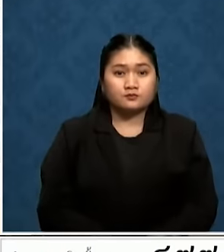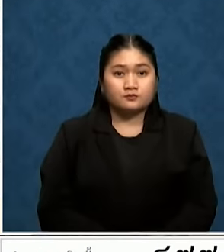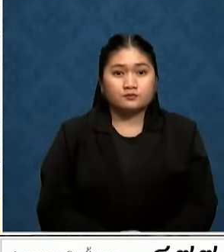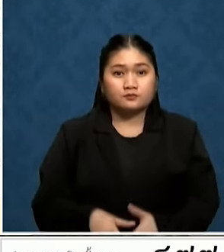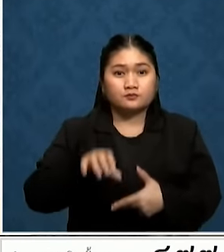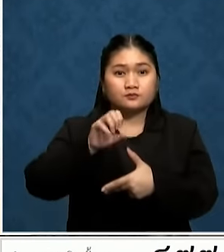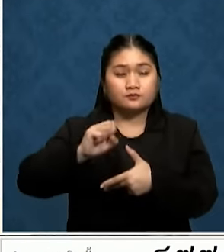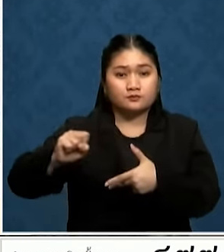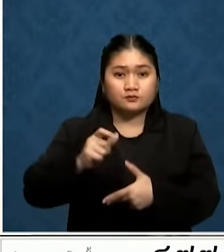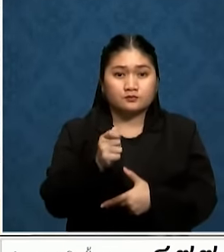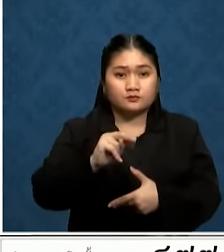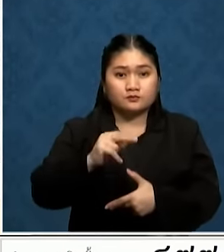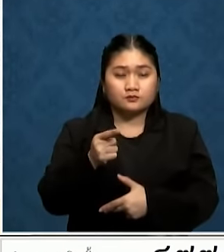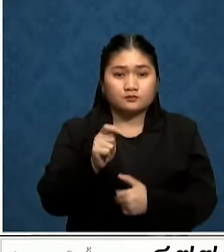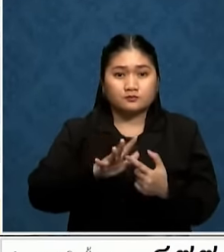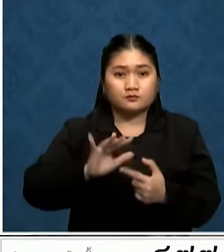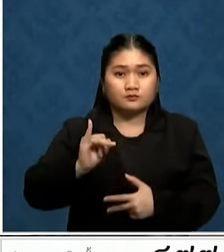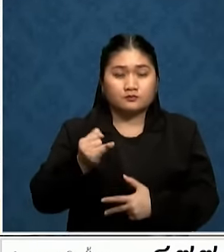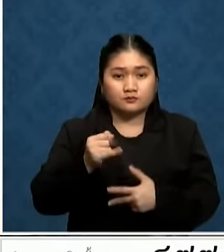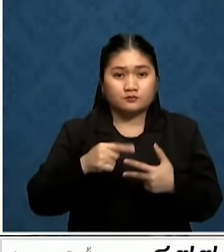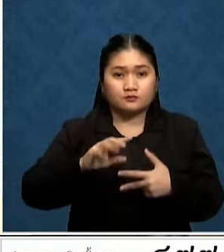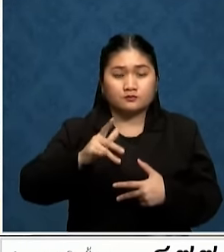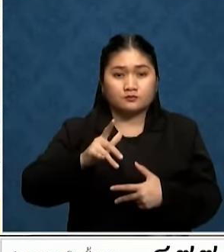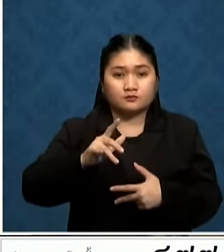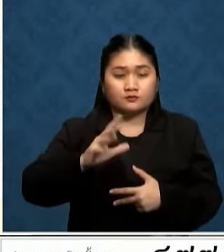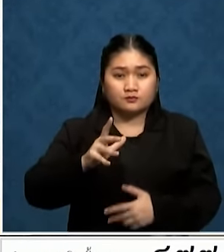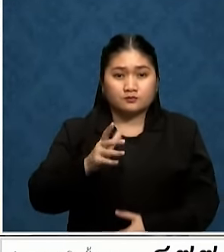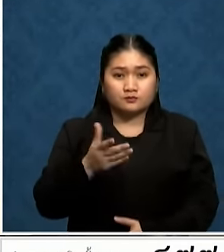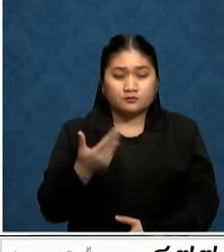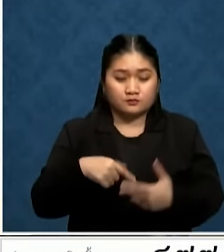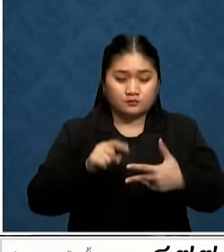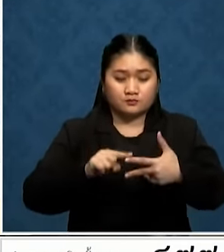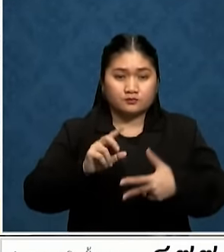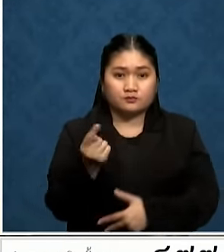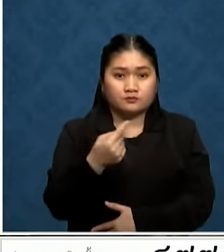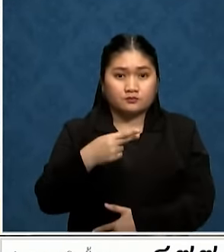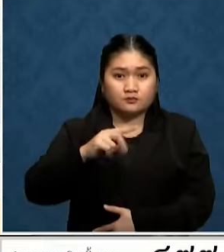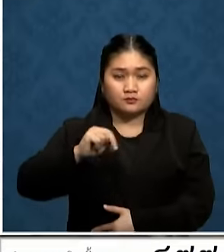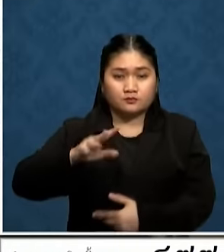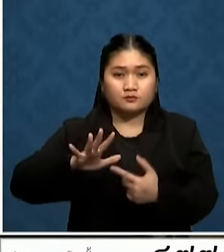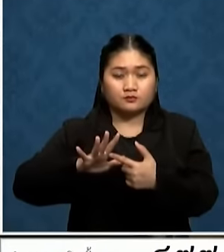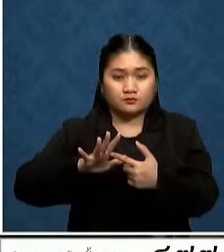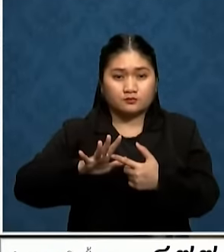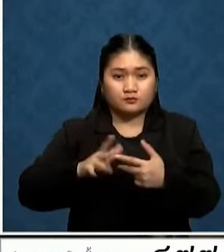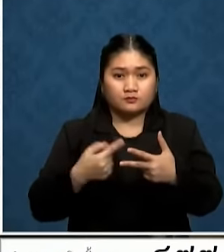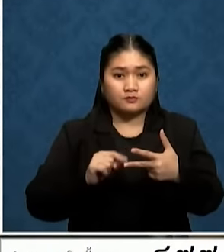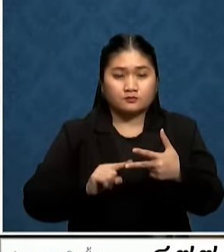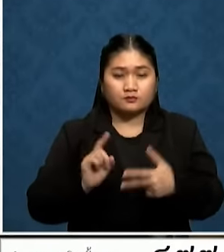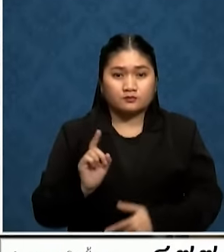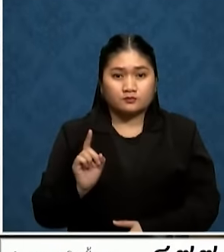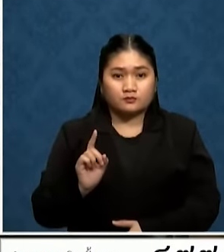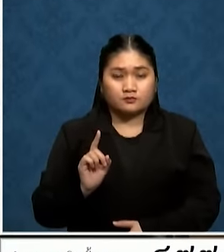ท่านสอ สอ องค์อาท ชัดชัยพลลัส2. สอ สอ ธนากิภัยบูลชัย3.